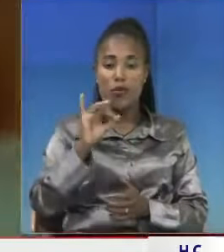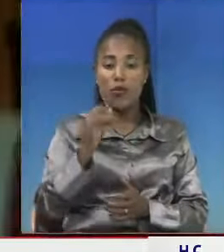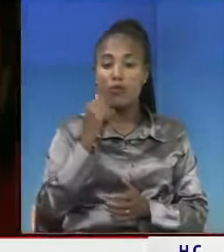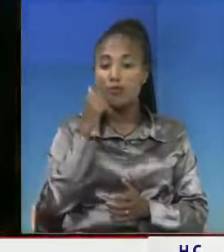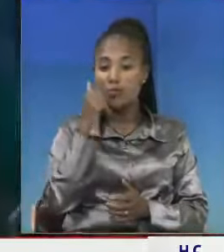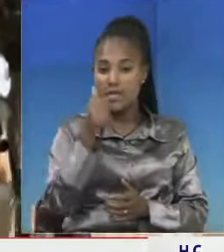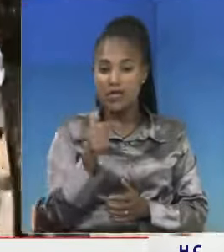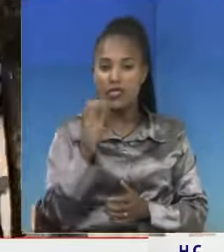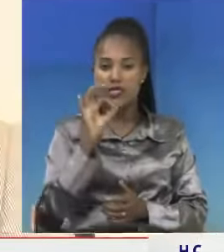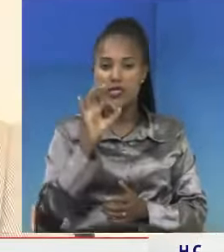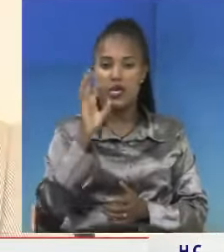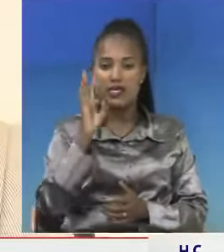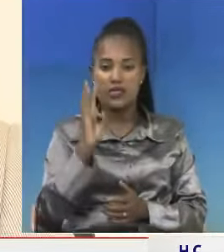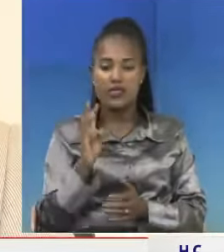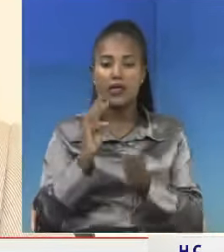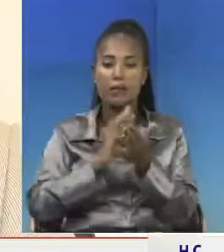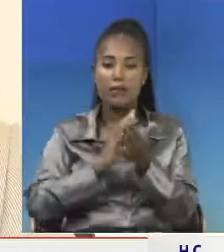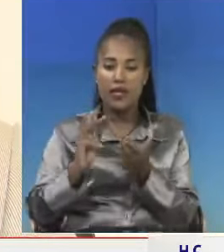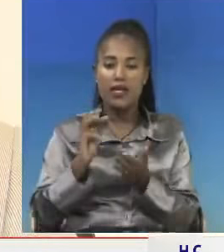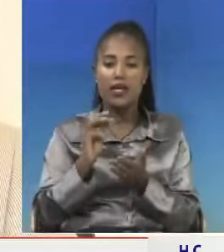ብጠቅስልህ